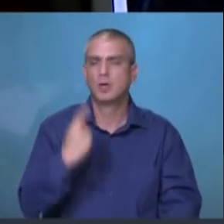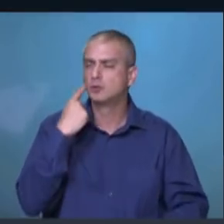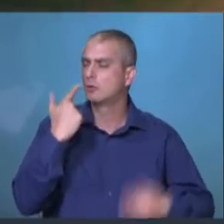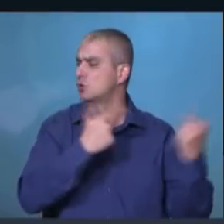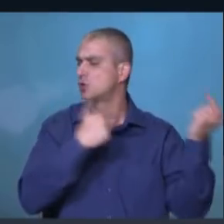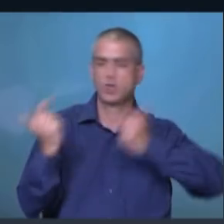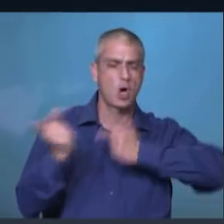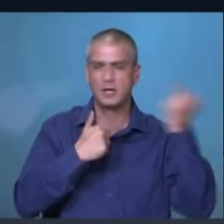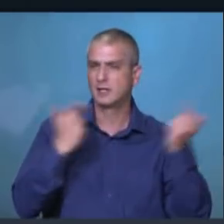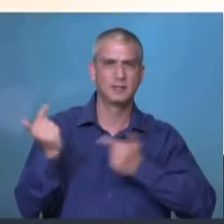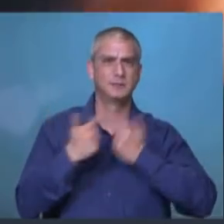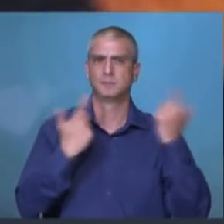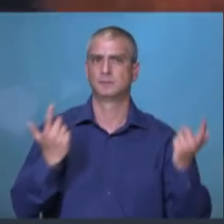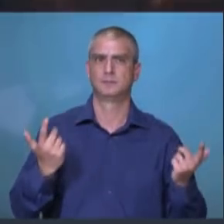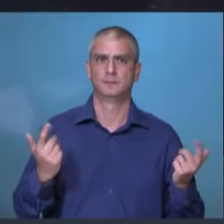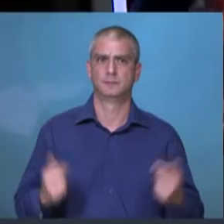יורים.